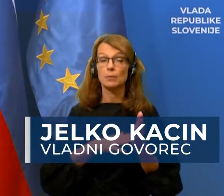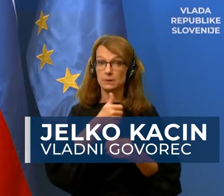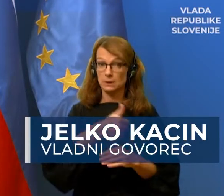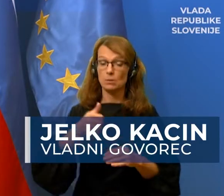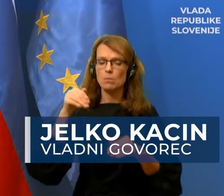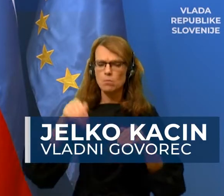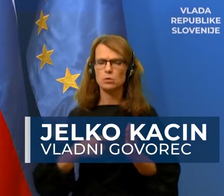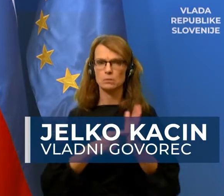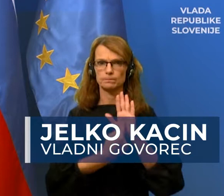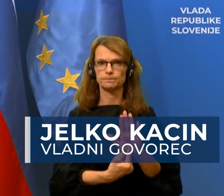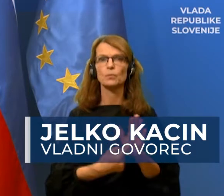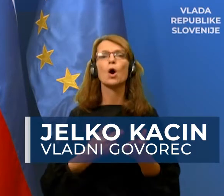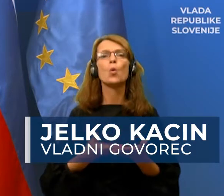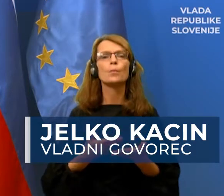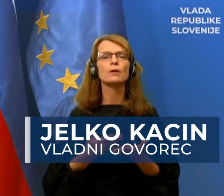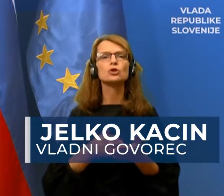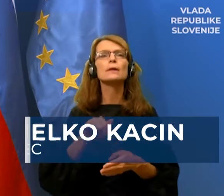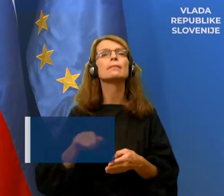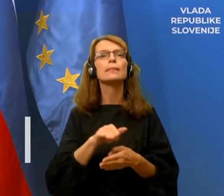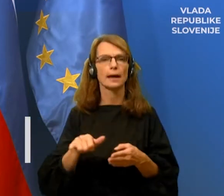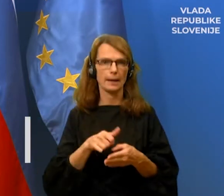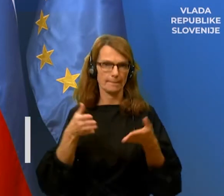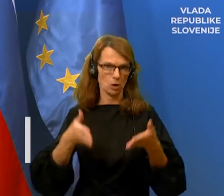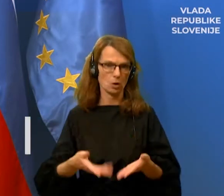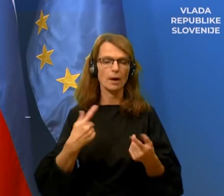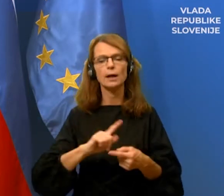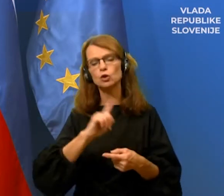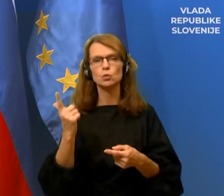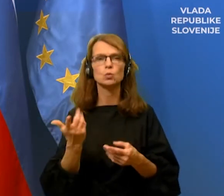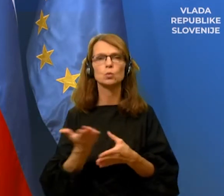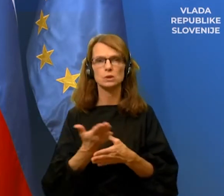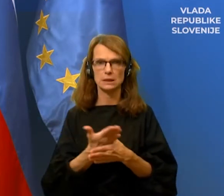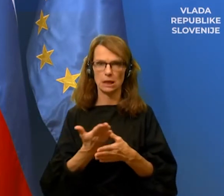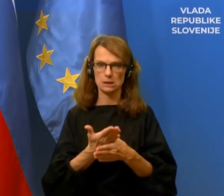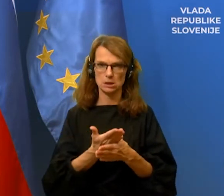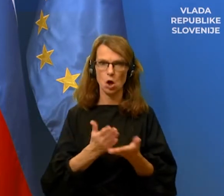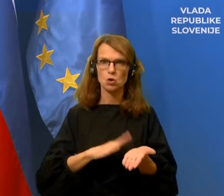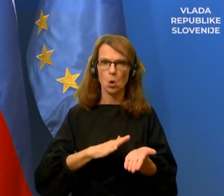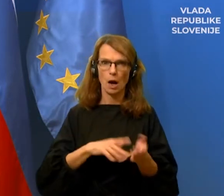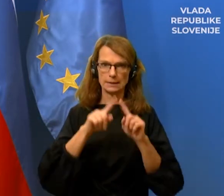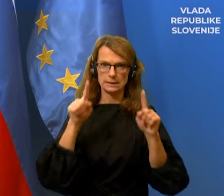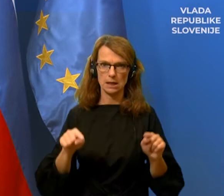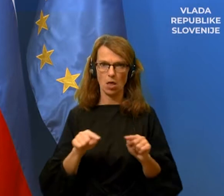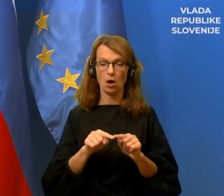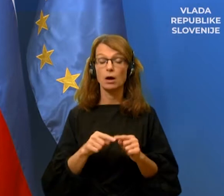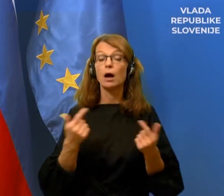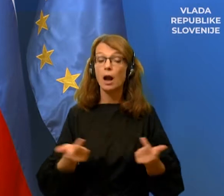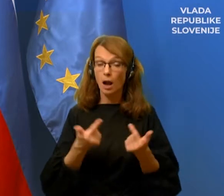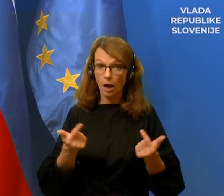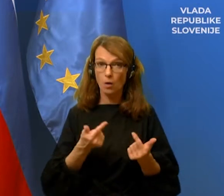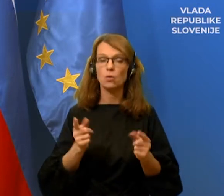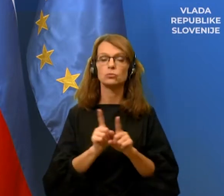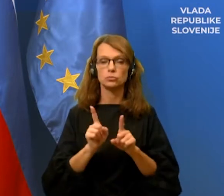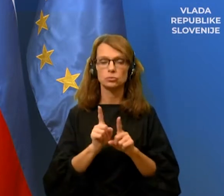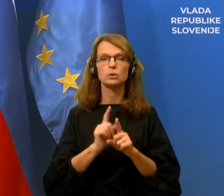izkazati upravičenost z dokazilom o najemu groba ali drugim ustreznim dokazilom. Torej, lahko se potuje